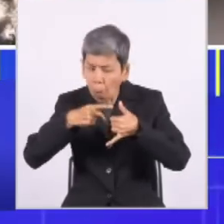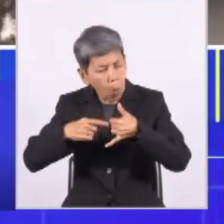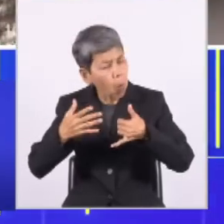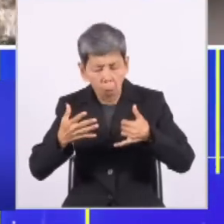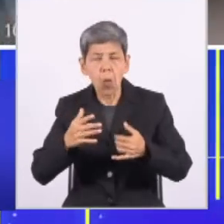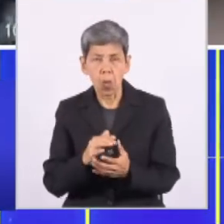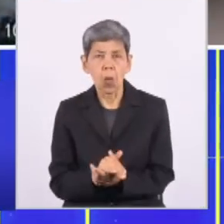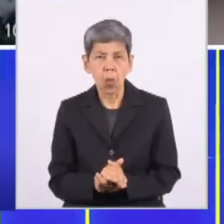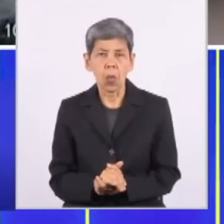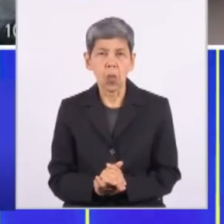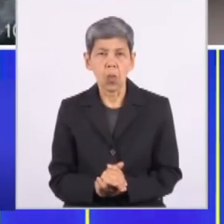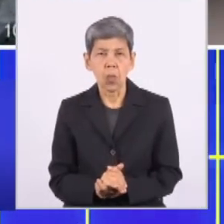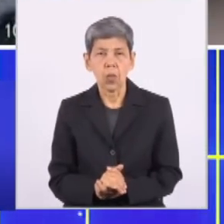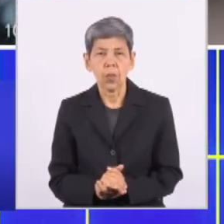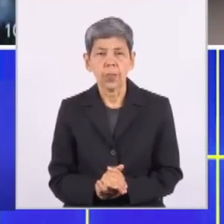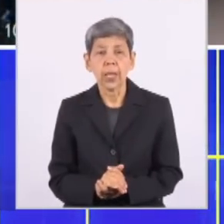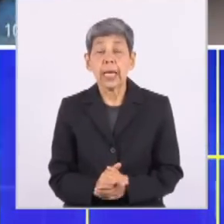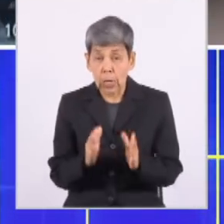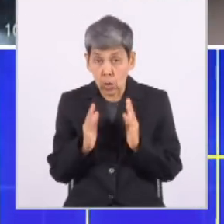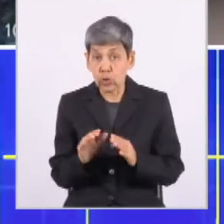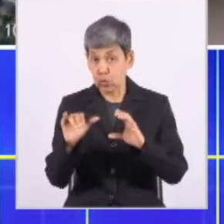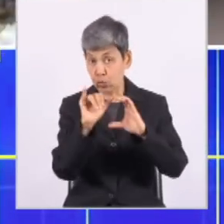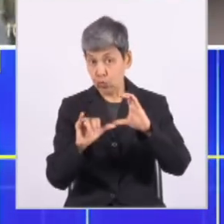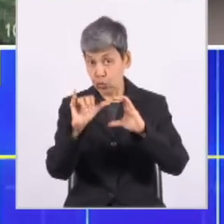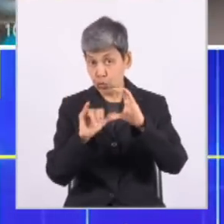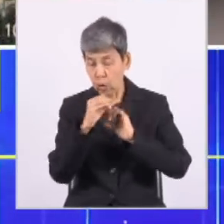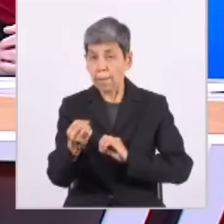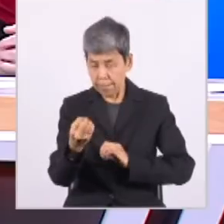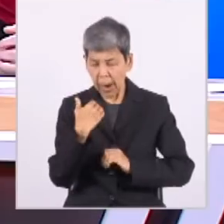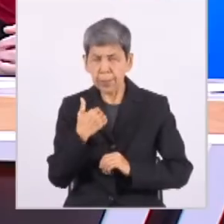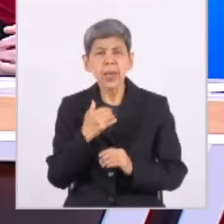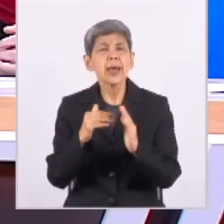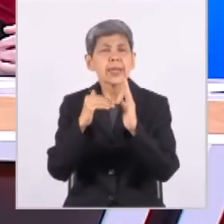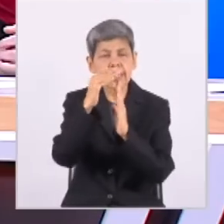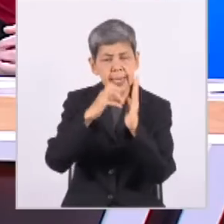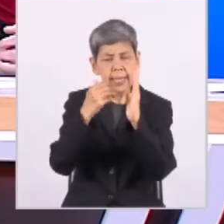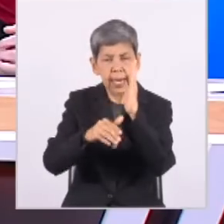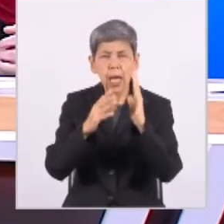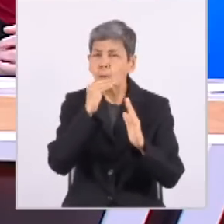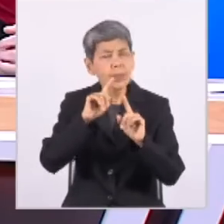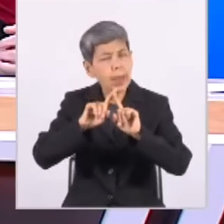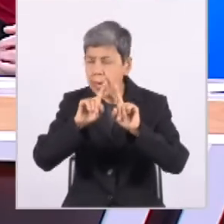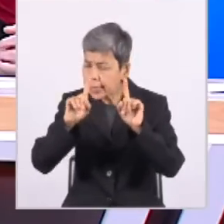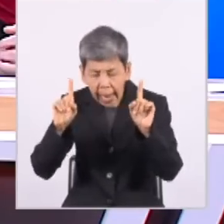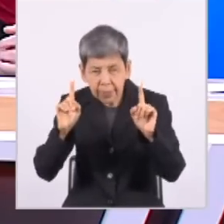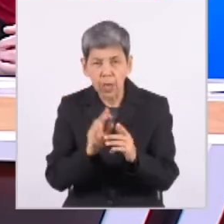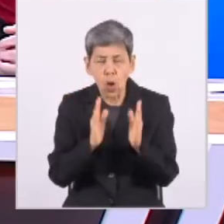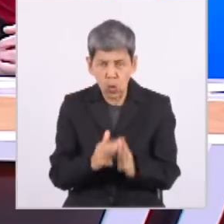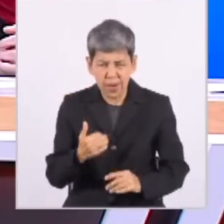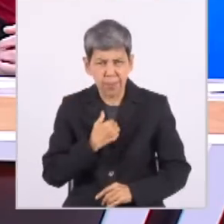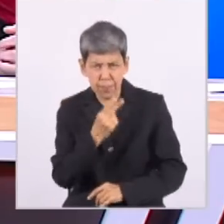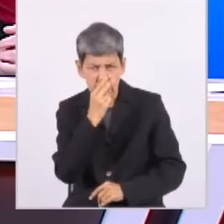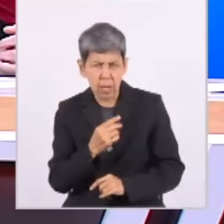คะเห็นอะไรก็ถ่ายคลิปกันไว้หลายท่านใน YouTubeส่งข้อความมาค่ะบอกว่าเหนือกลางอีสานสำเนียงส่วนไม่เหมือนกันแต่บางคนก็บอกว่า